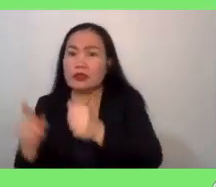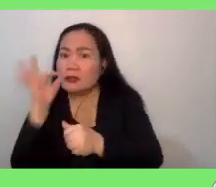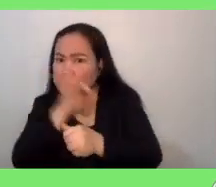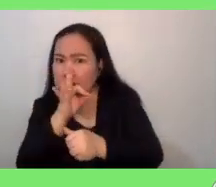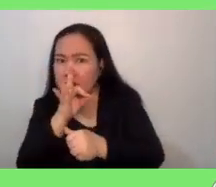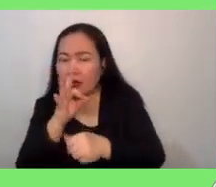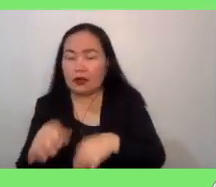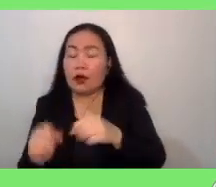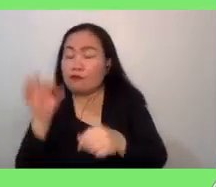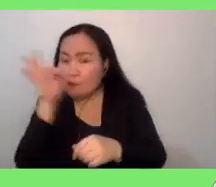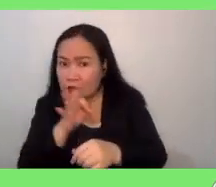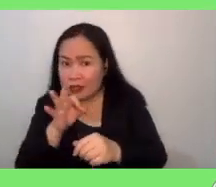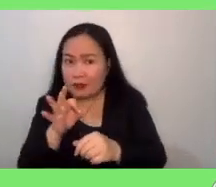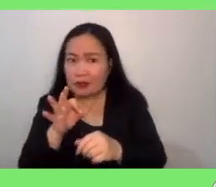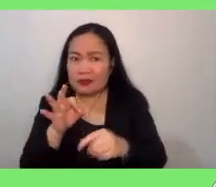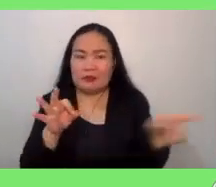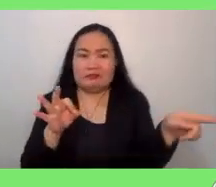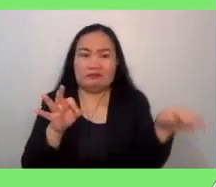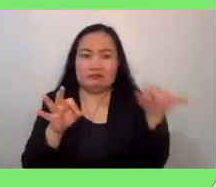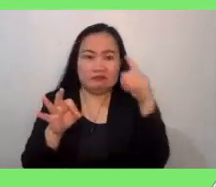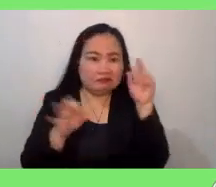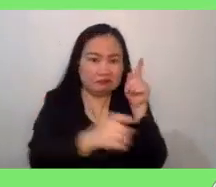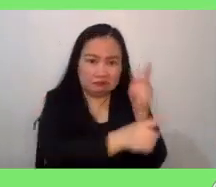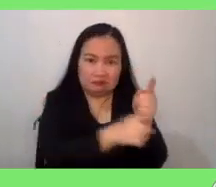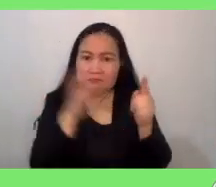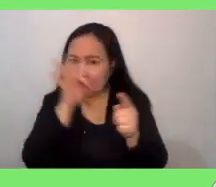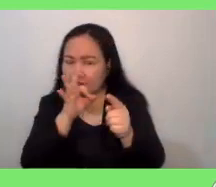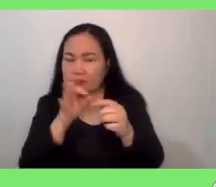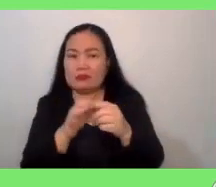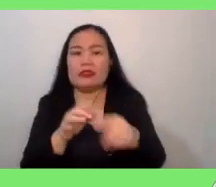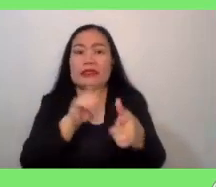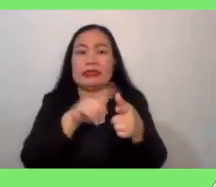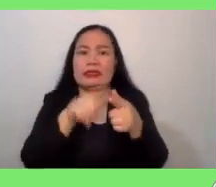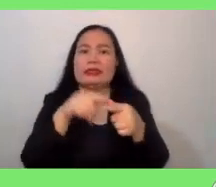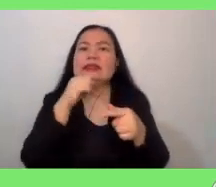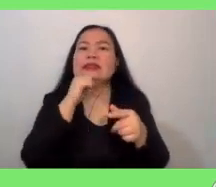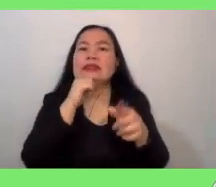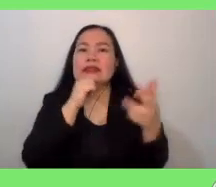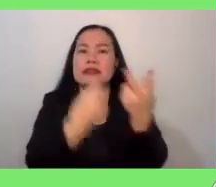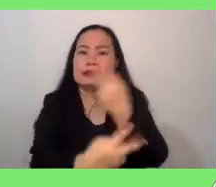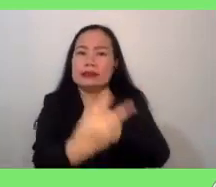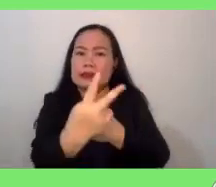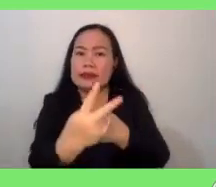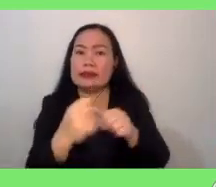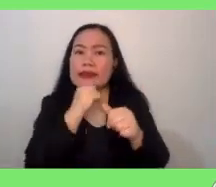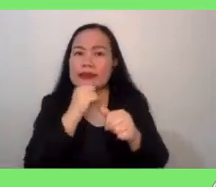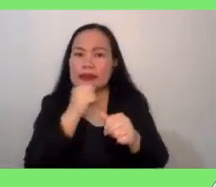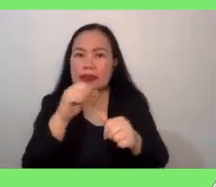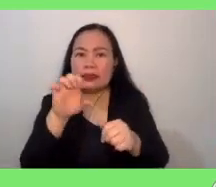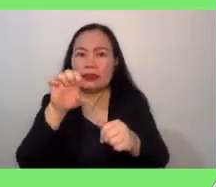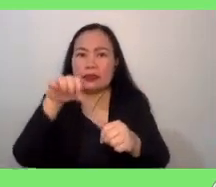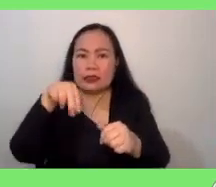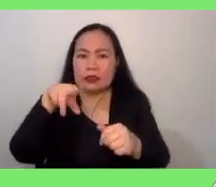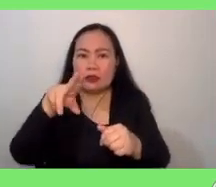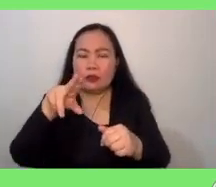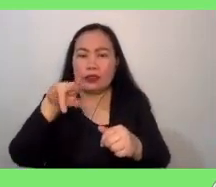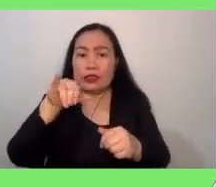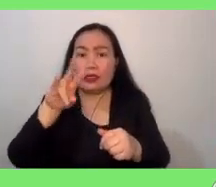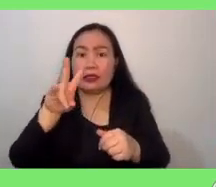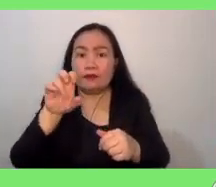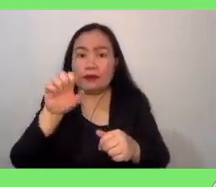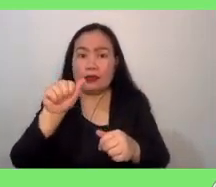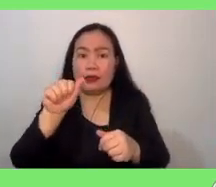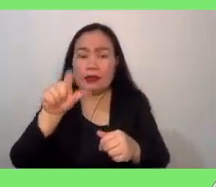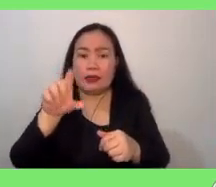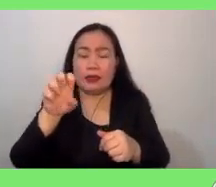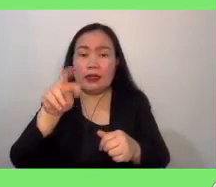Okay? Kasi dapat, kung nag-true dito sa 3, dapat magtutrue din dito sa kabila. Kung 3 ang isa-substitute mo.